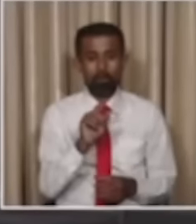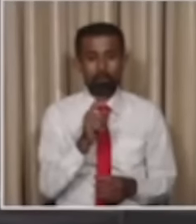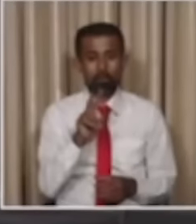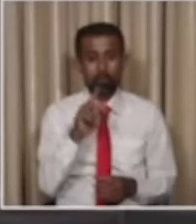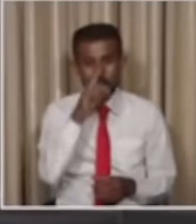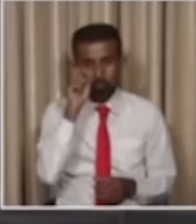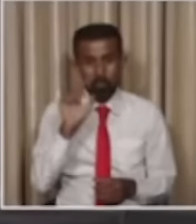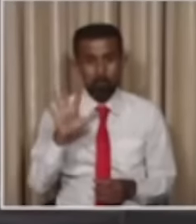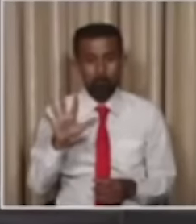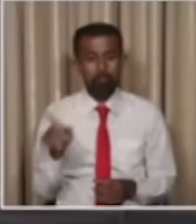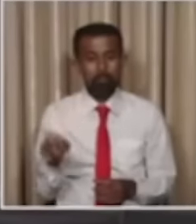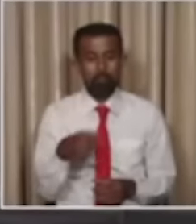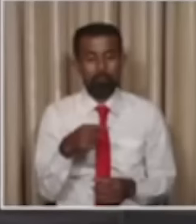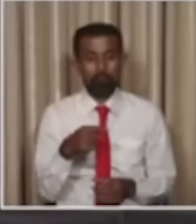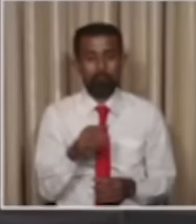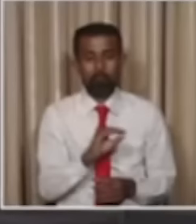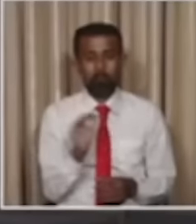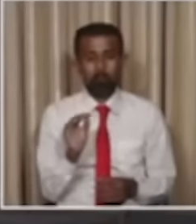2018-12-5 දින සිට